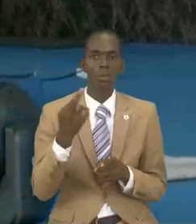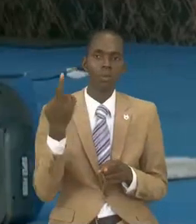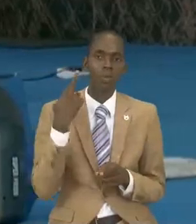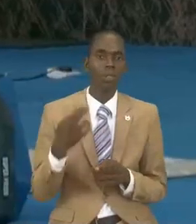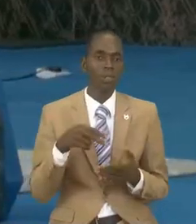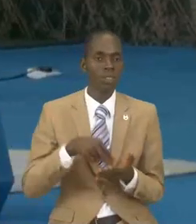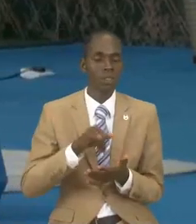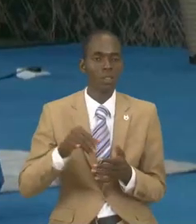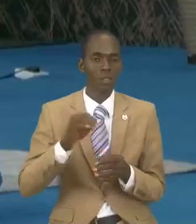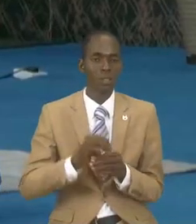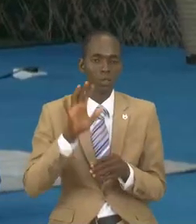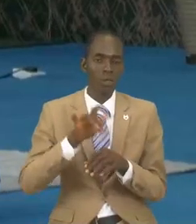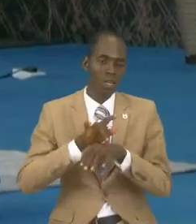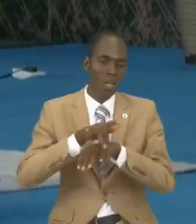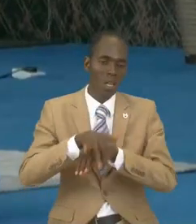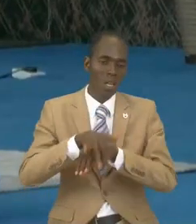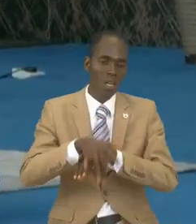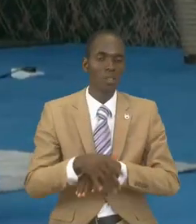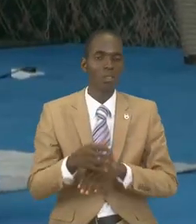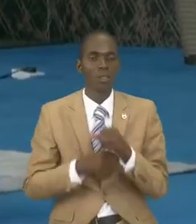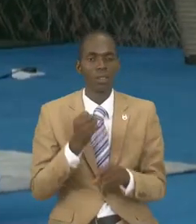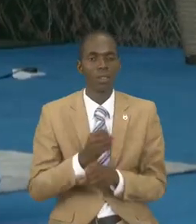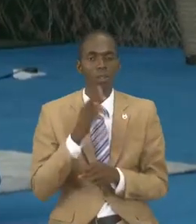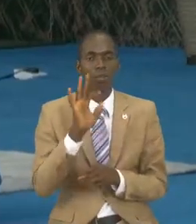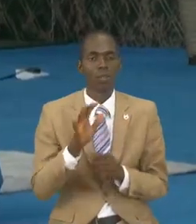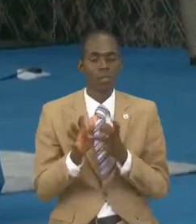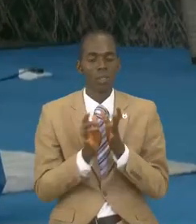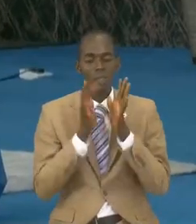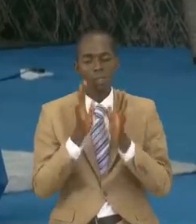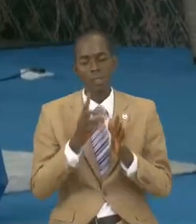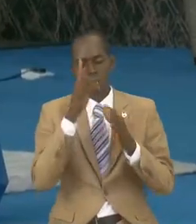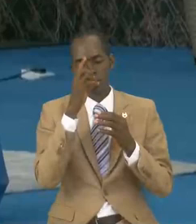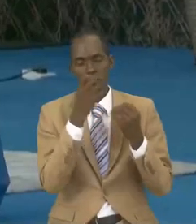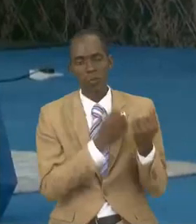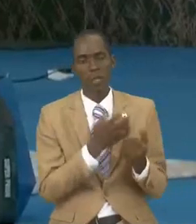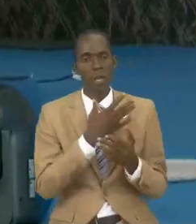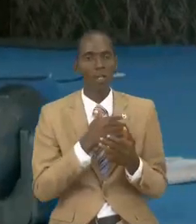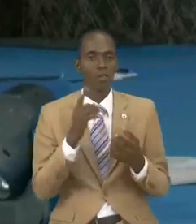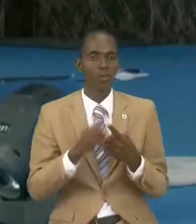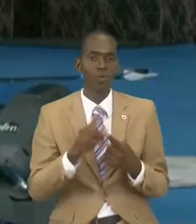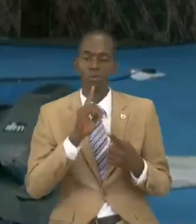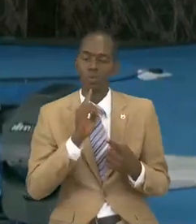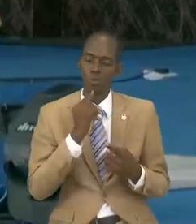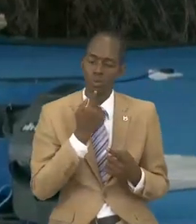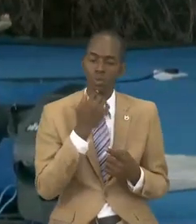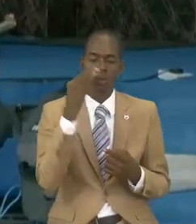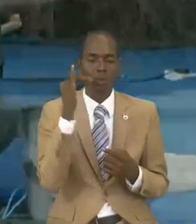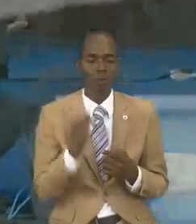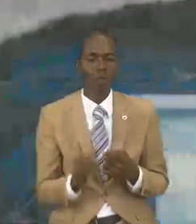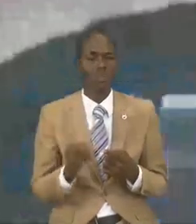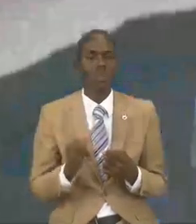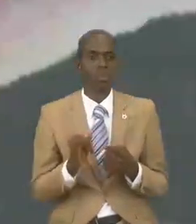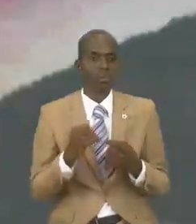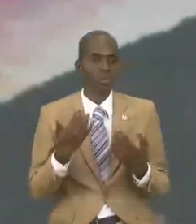tu l'étais dans tes premiers jours, dans tes premières années de la vie, de la foi chrétienne. Et pour combattre pour la